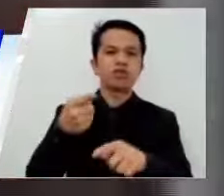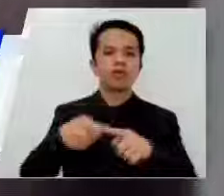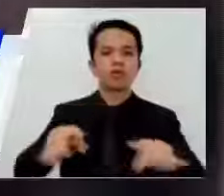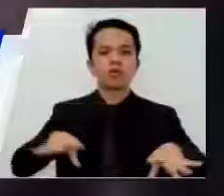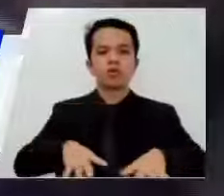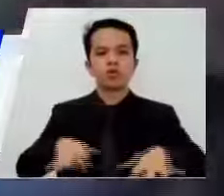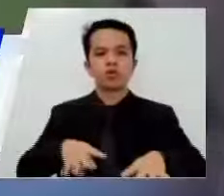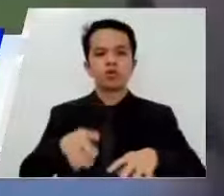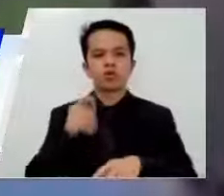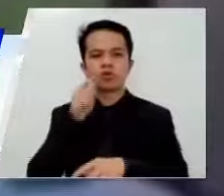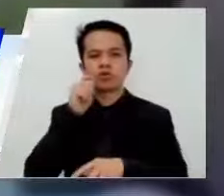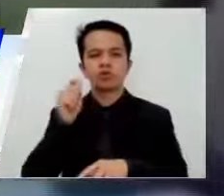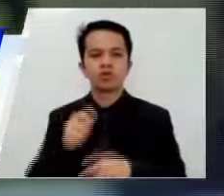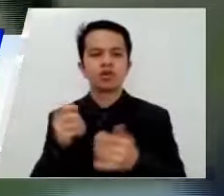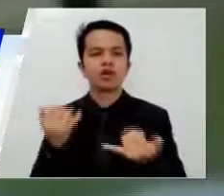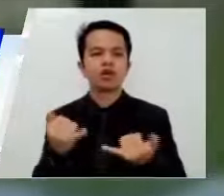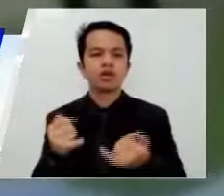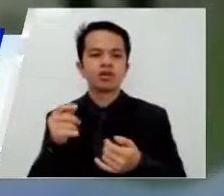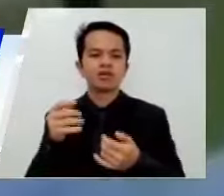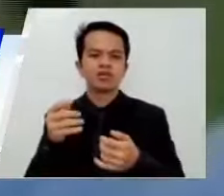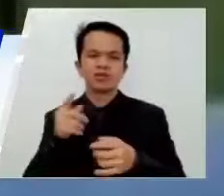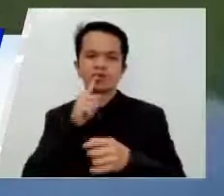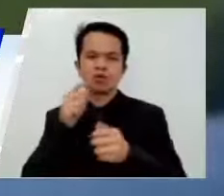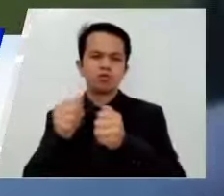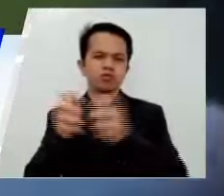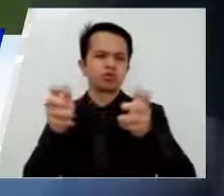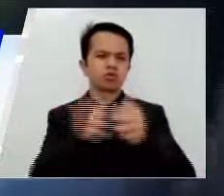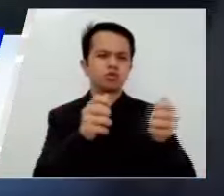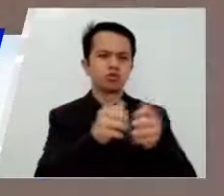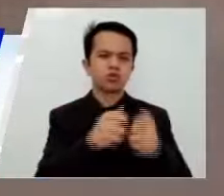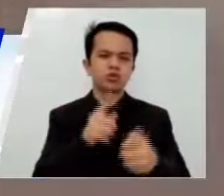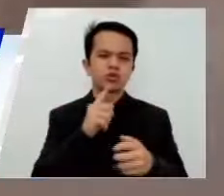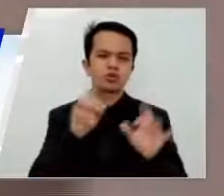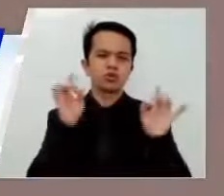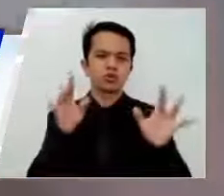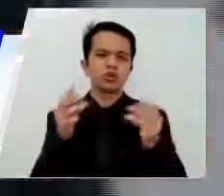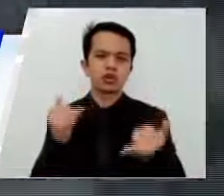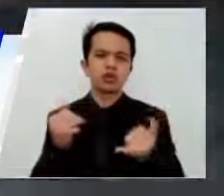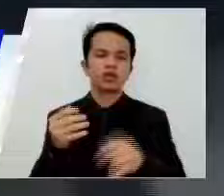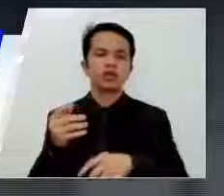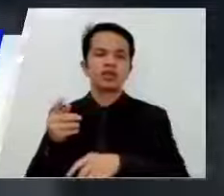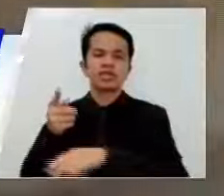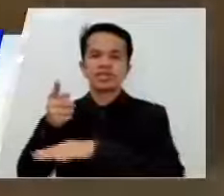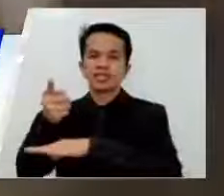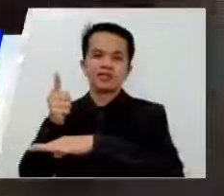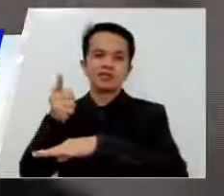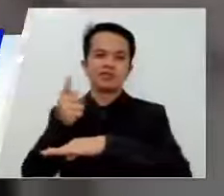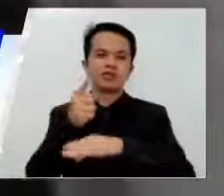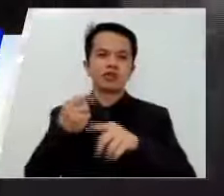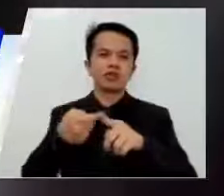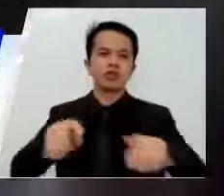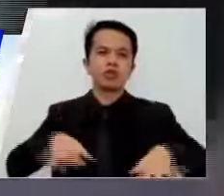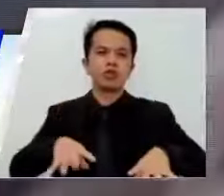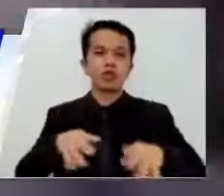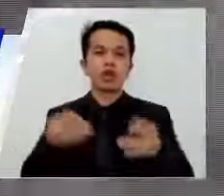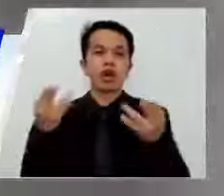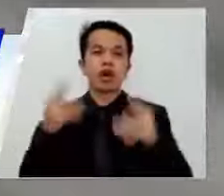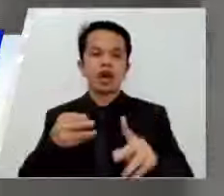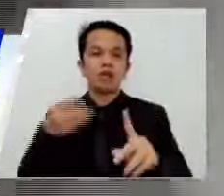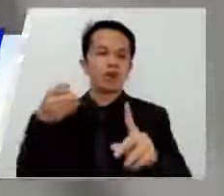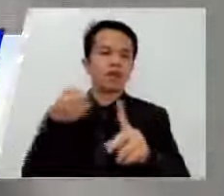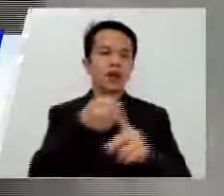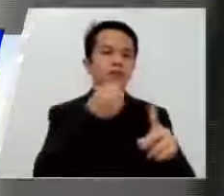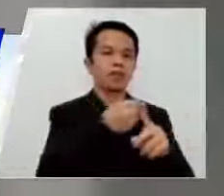hindi sinanto sa pambobomba. Tatlong missile ang pinakawalan ng Russia sa kanilang panibagong pag-atake na tumama rin sa ilang residential